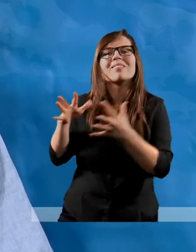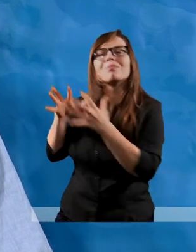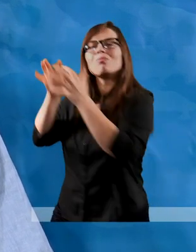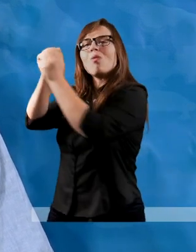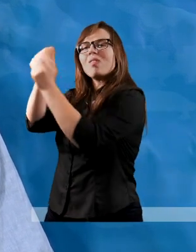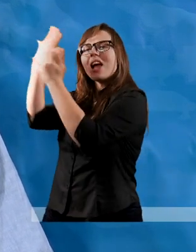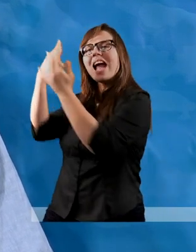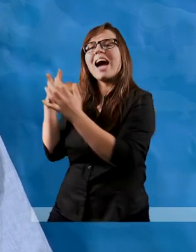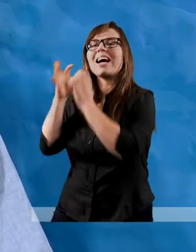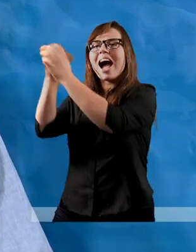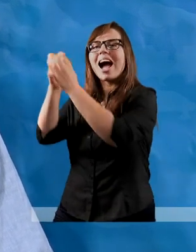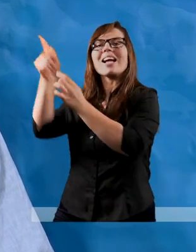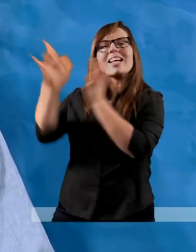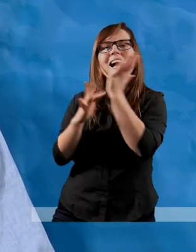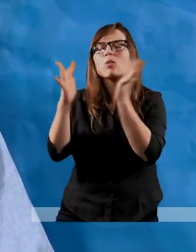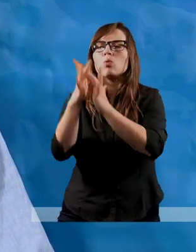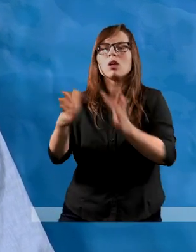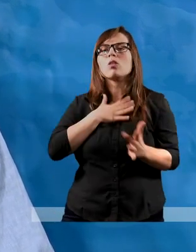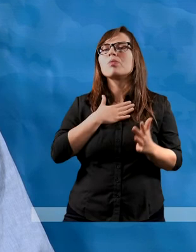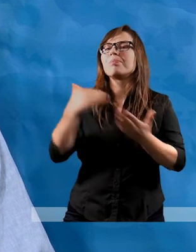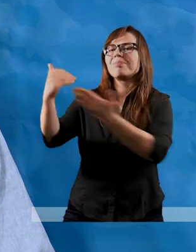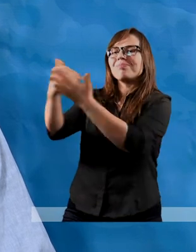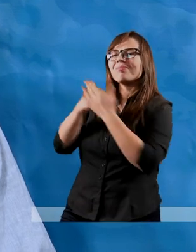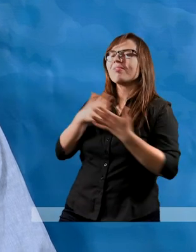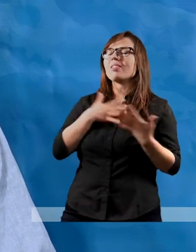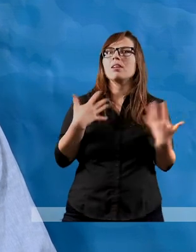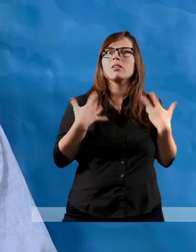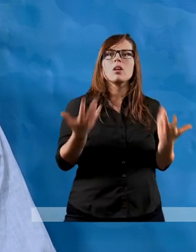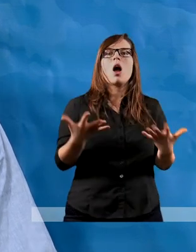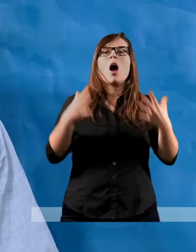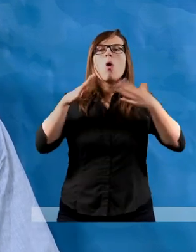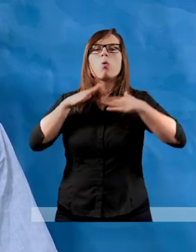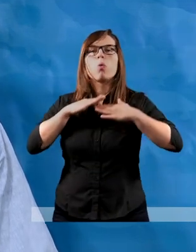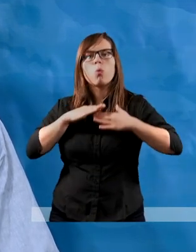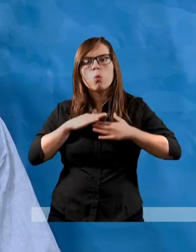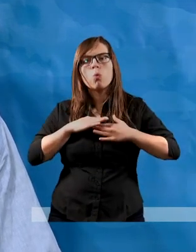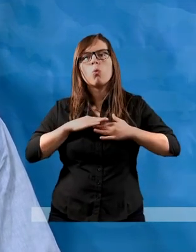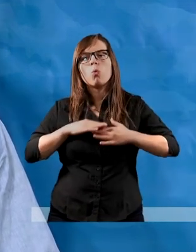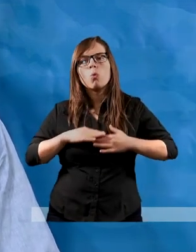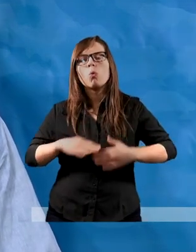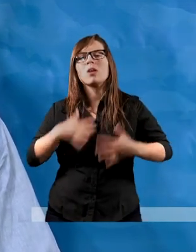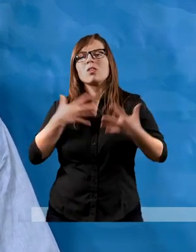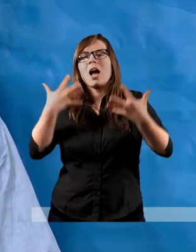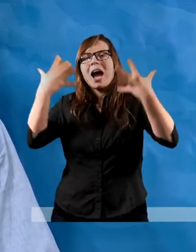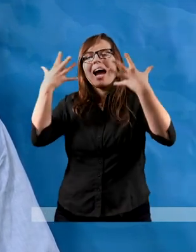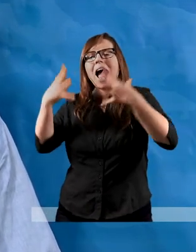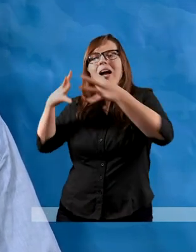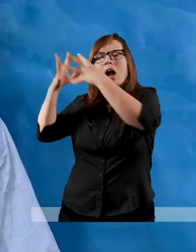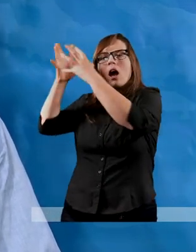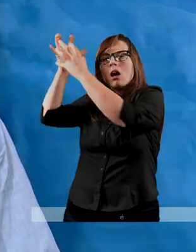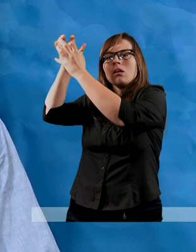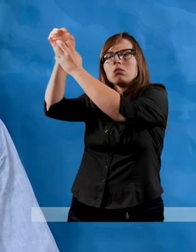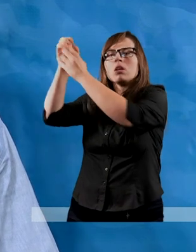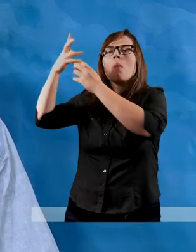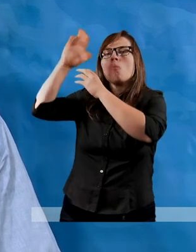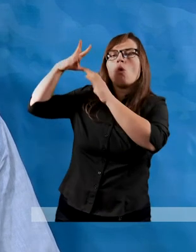właśnie Jezusa i tych obietnic, to nagle czujemy, jak po prostu tak jakby ktoś nas z wody wyciągał po